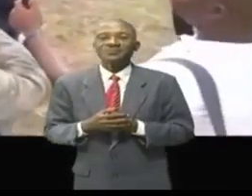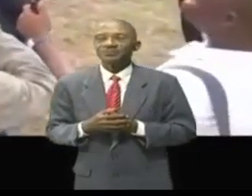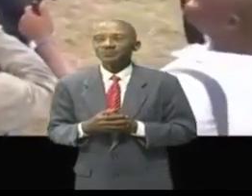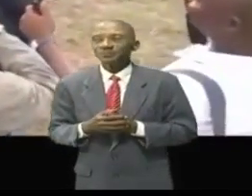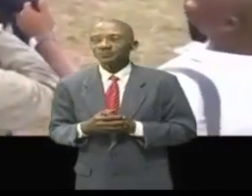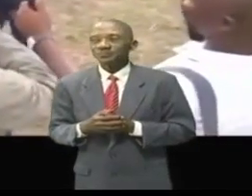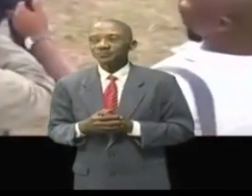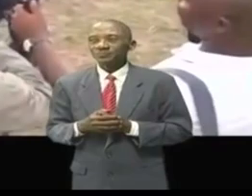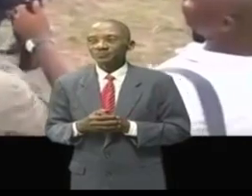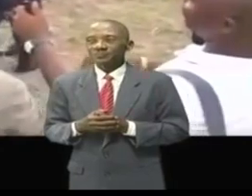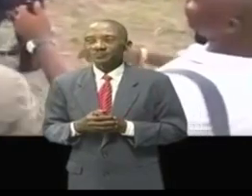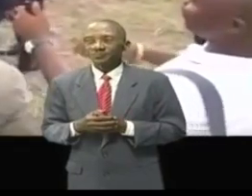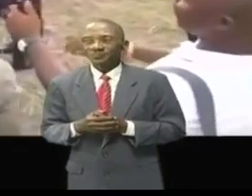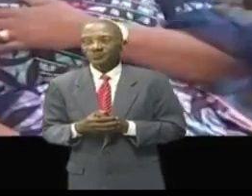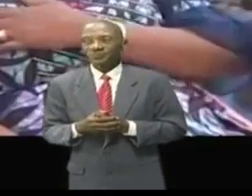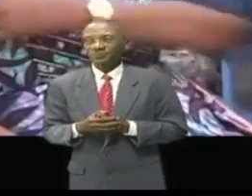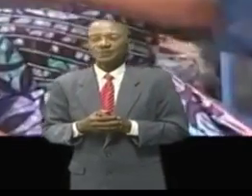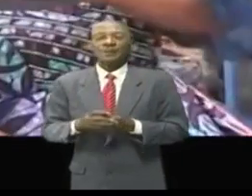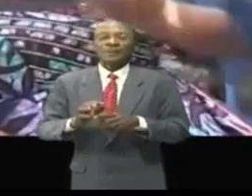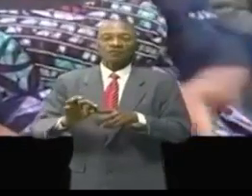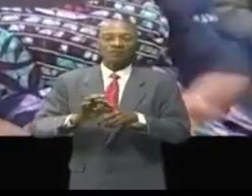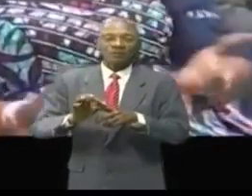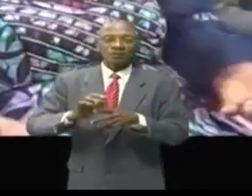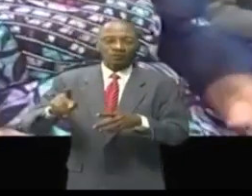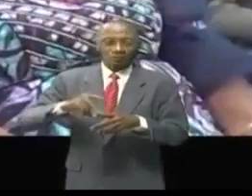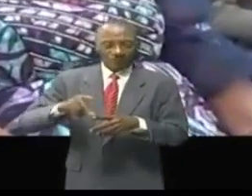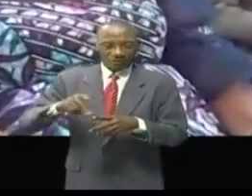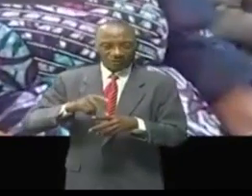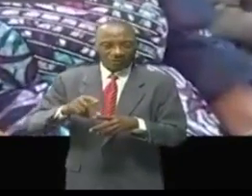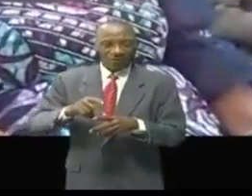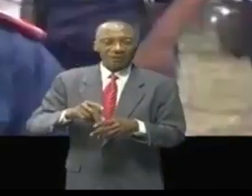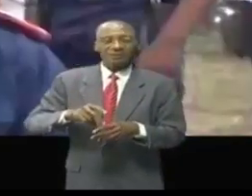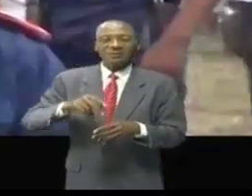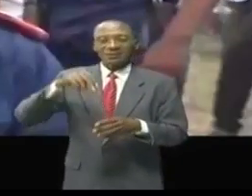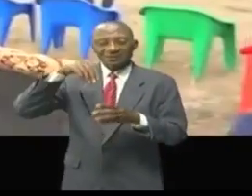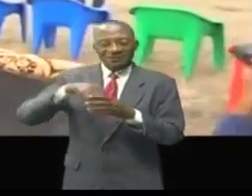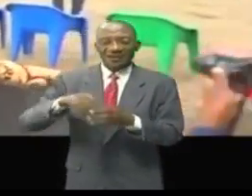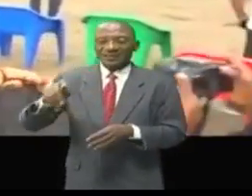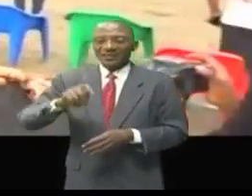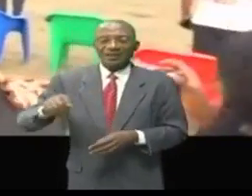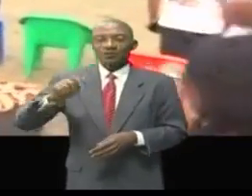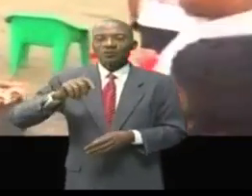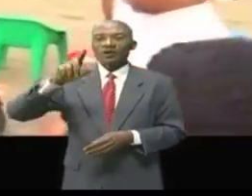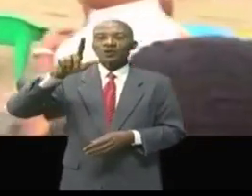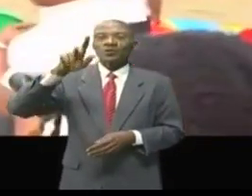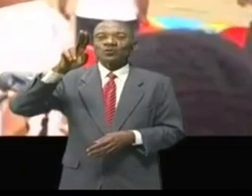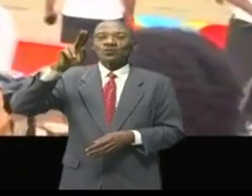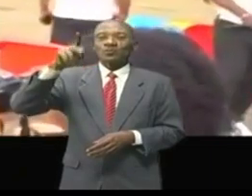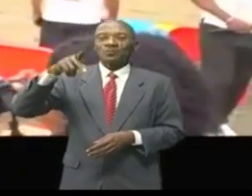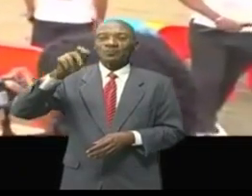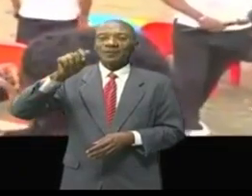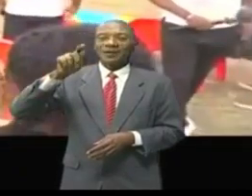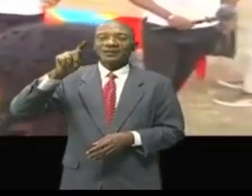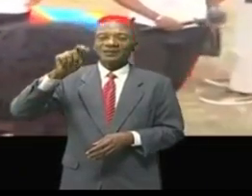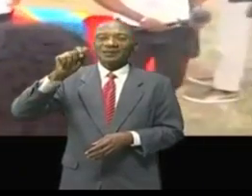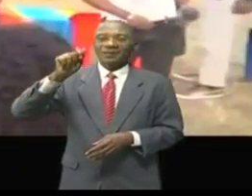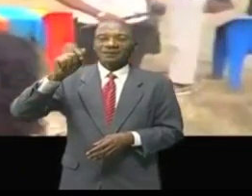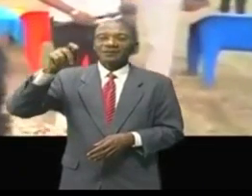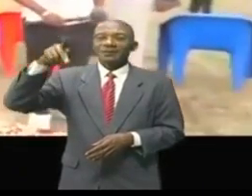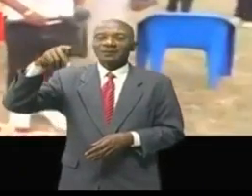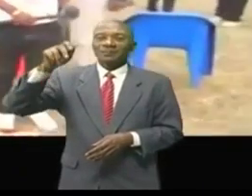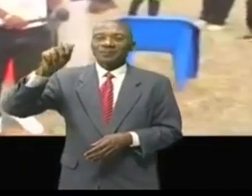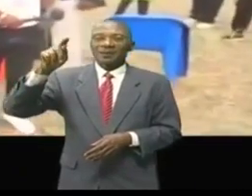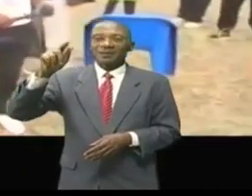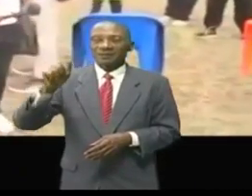deux centres de formation professionnelle dans les territoires de Lupatapata et Miabi. À travers un engouement inhabituel, la ministre